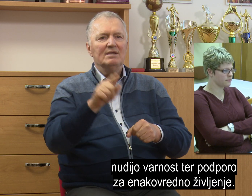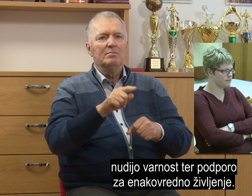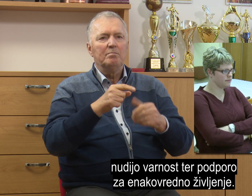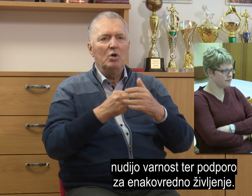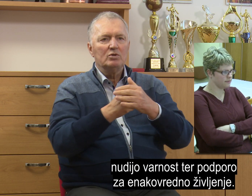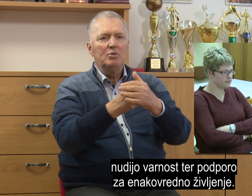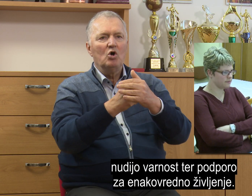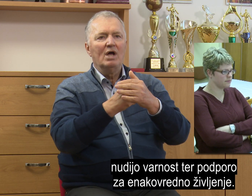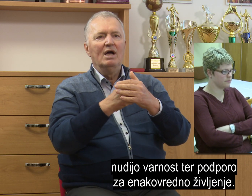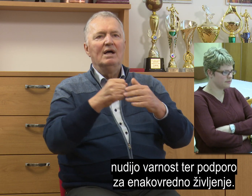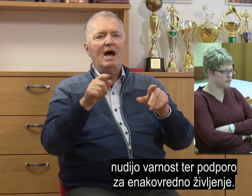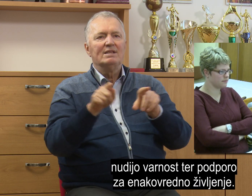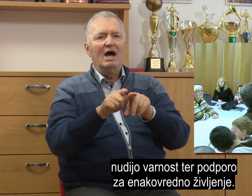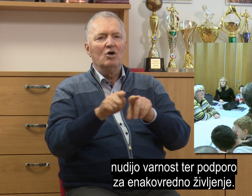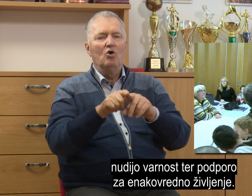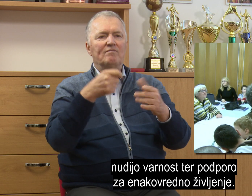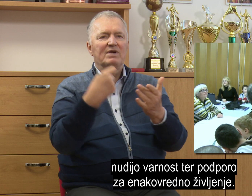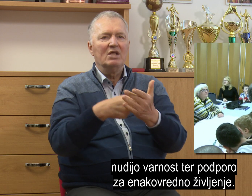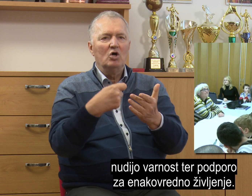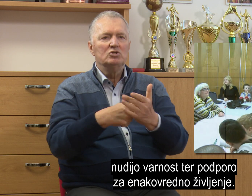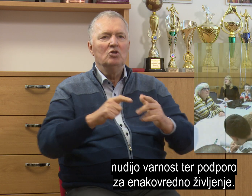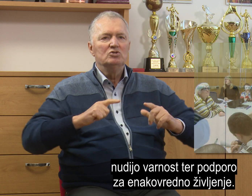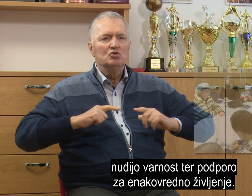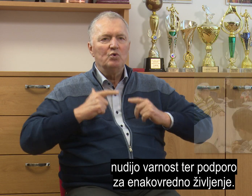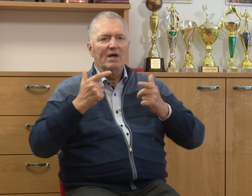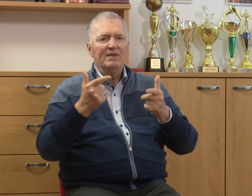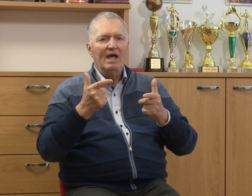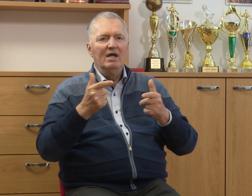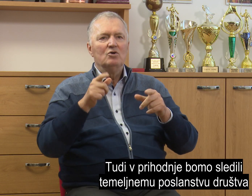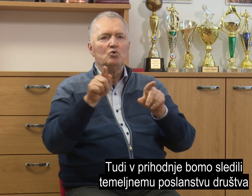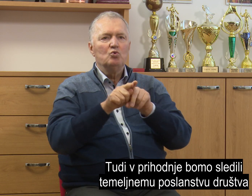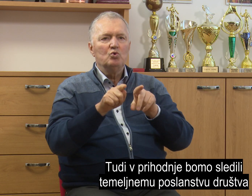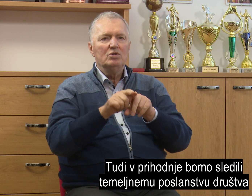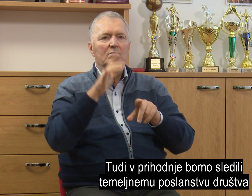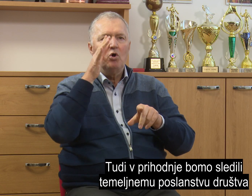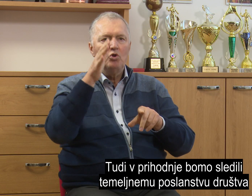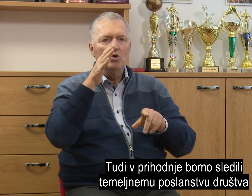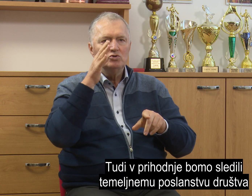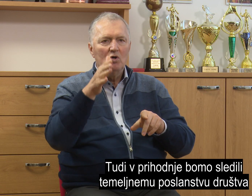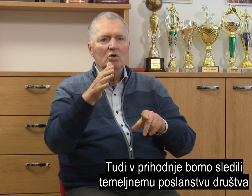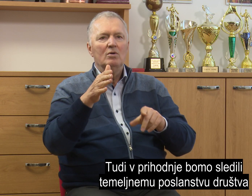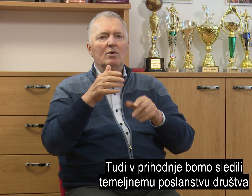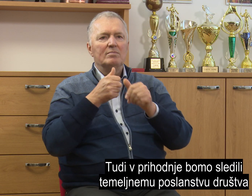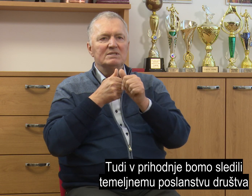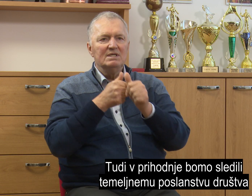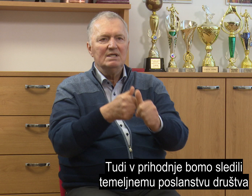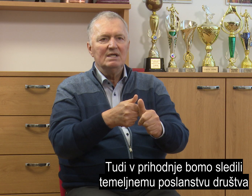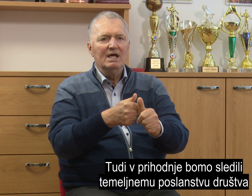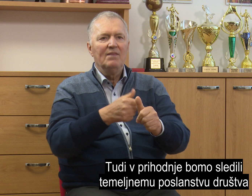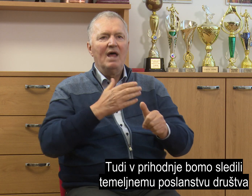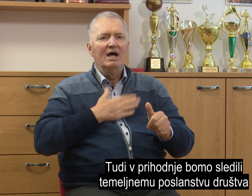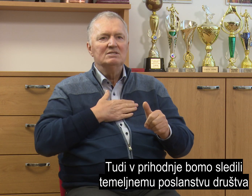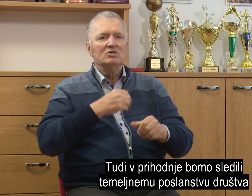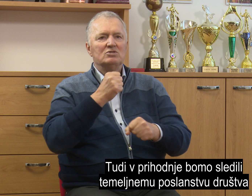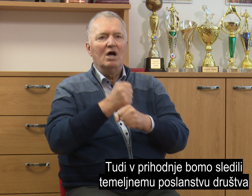za enakovredno življenje. Tudi v prihodnje bomo sledili temeljnemu poslanstvu